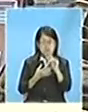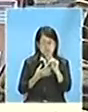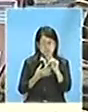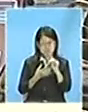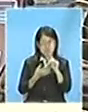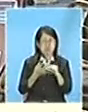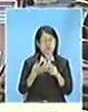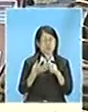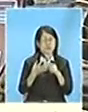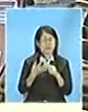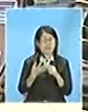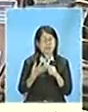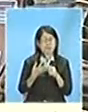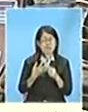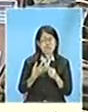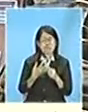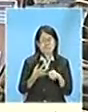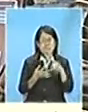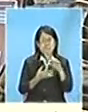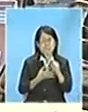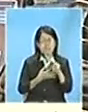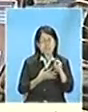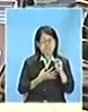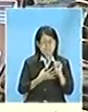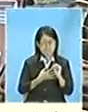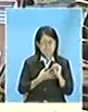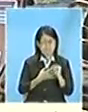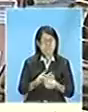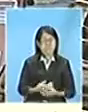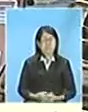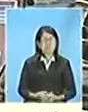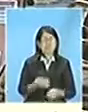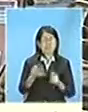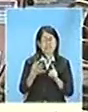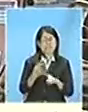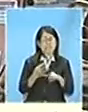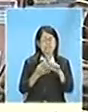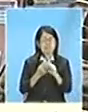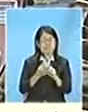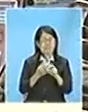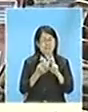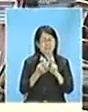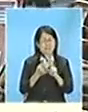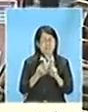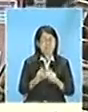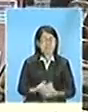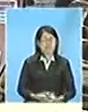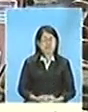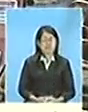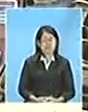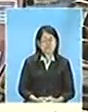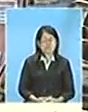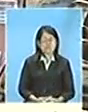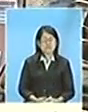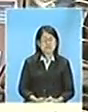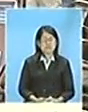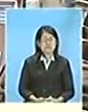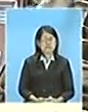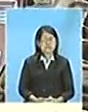ยวัฒน์นายสุเมธศรีพงศ์นายสุรจิตชิระเวช